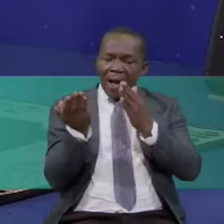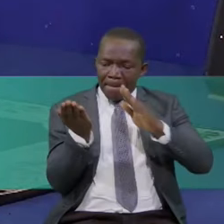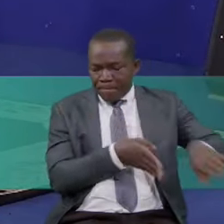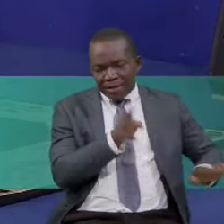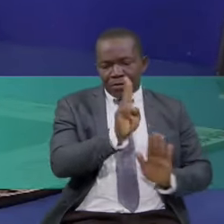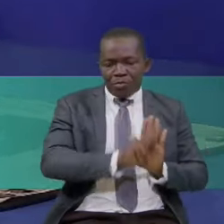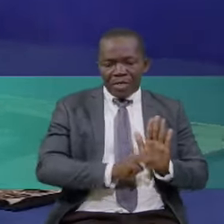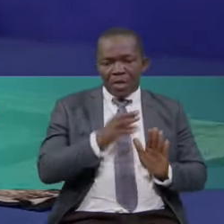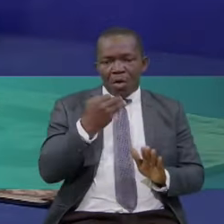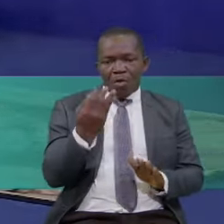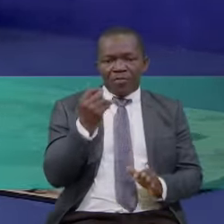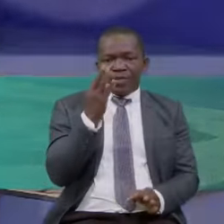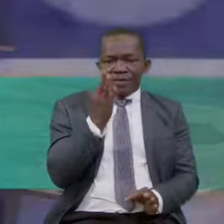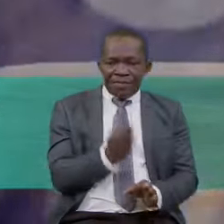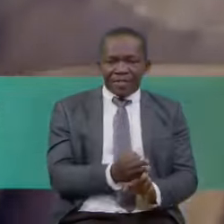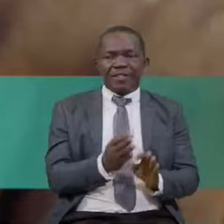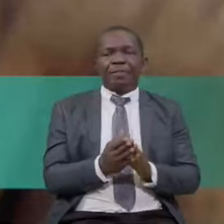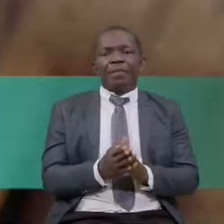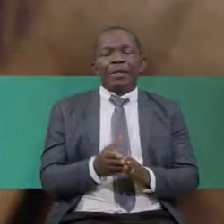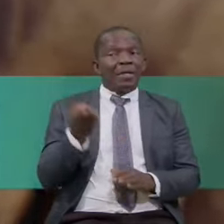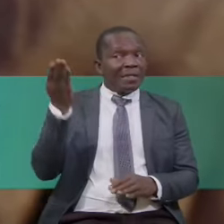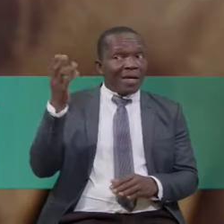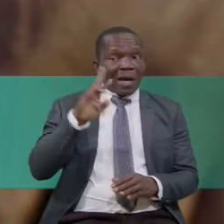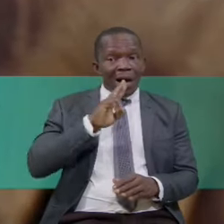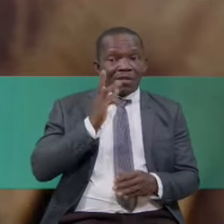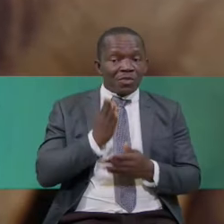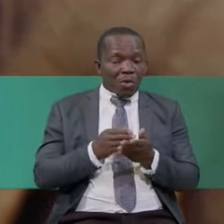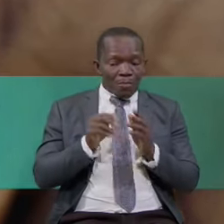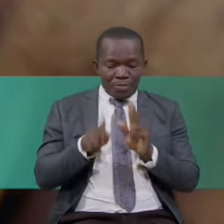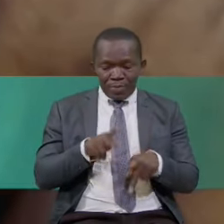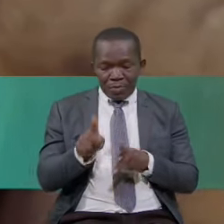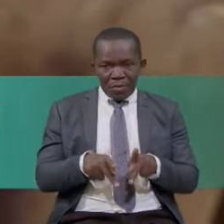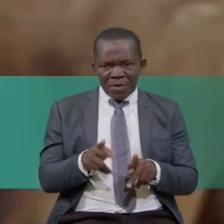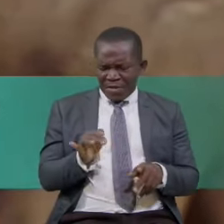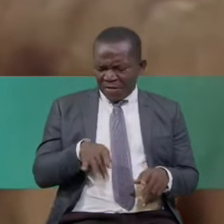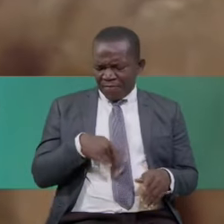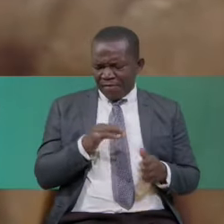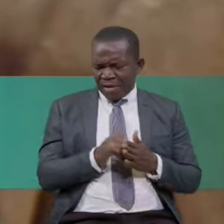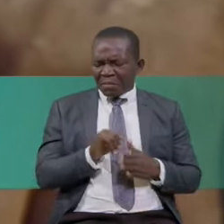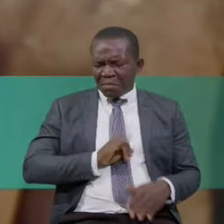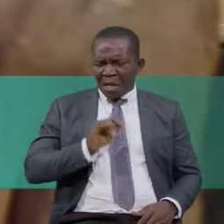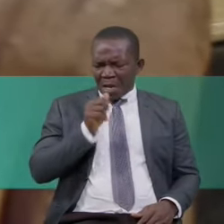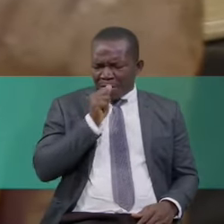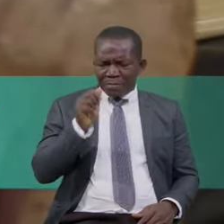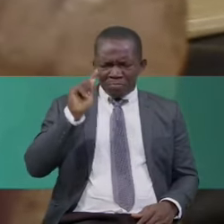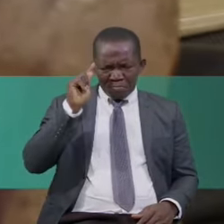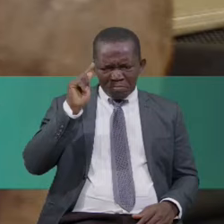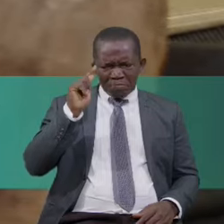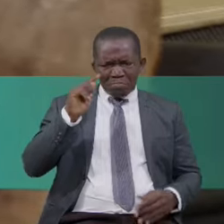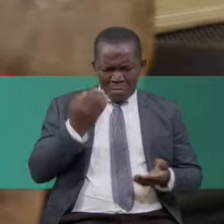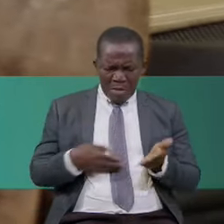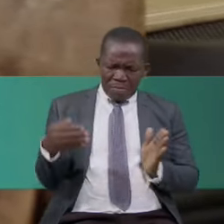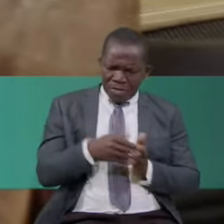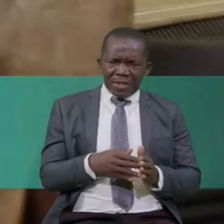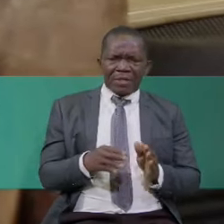VO a des gens qui pensent que je suis sauvé et sauvé pour toujours il y a des